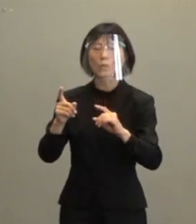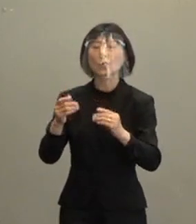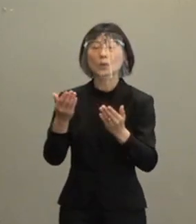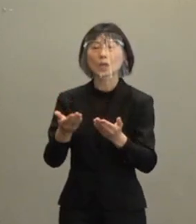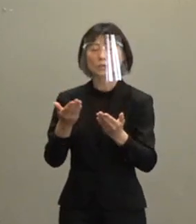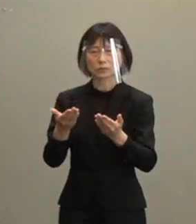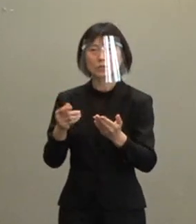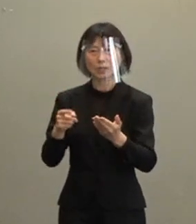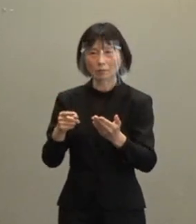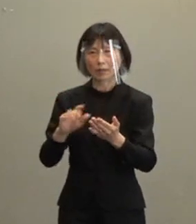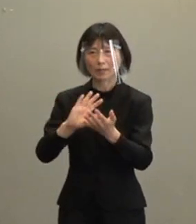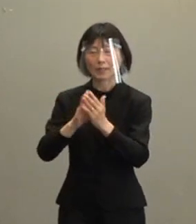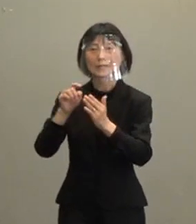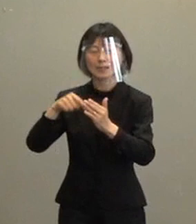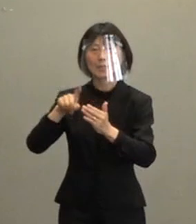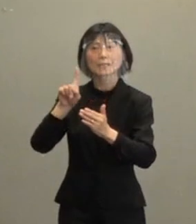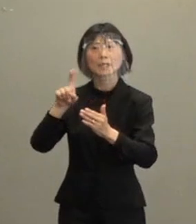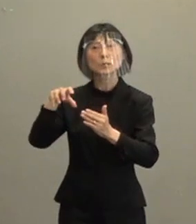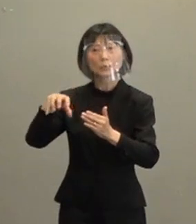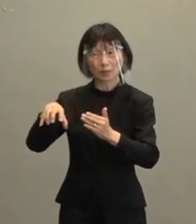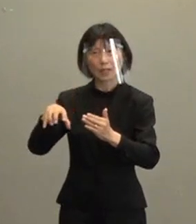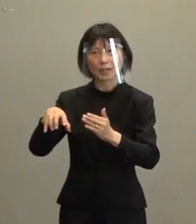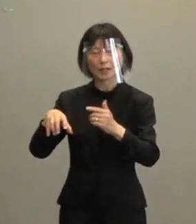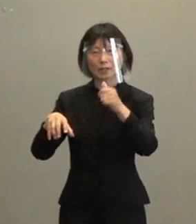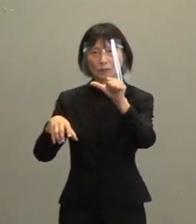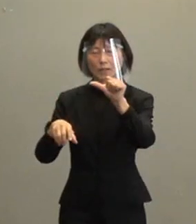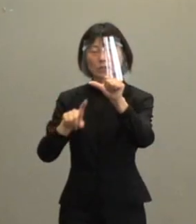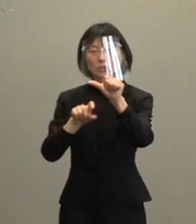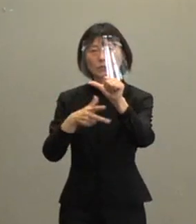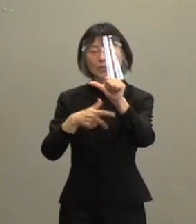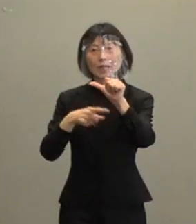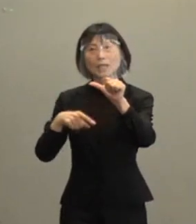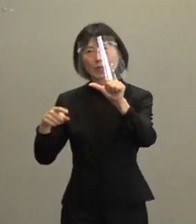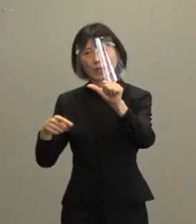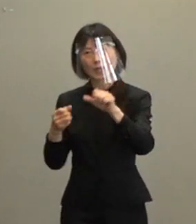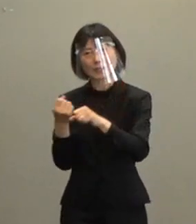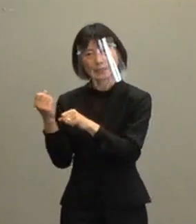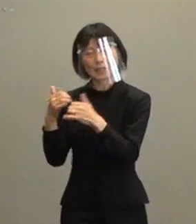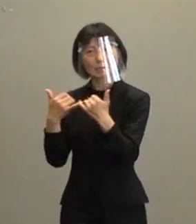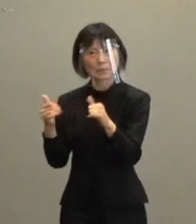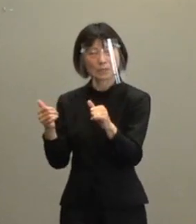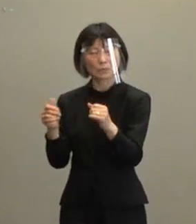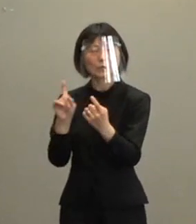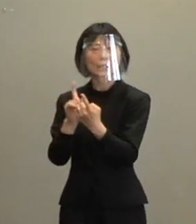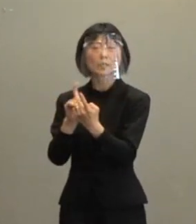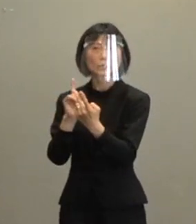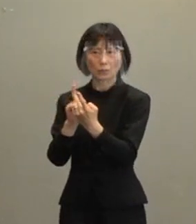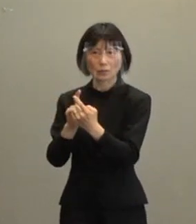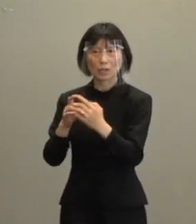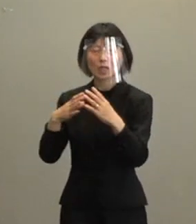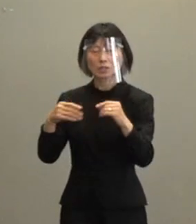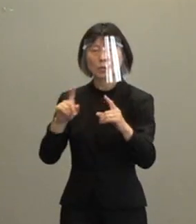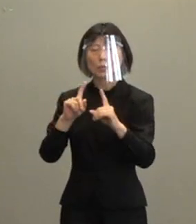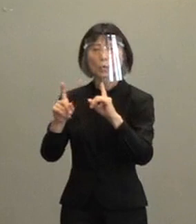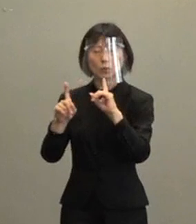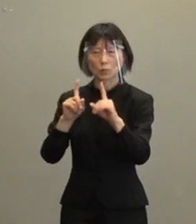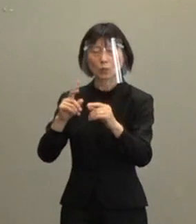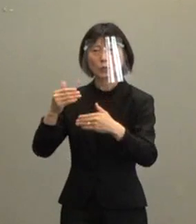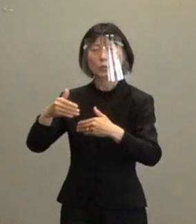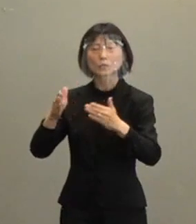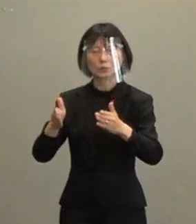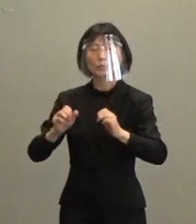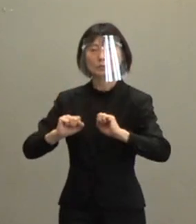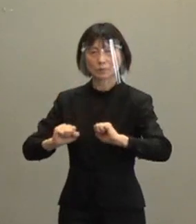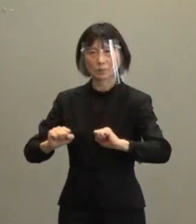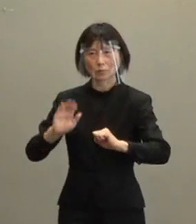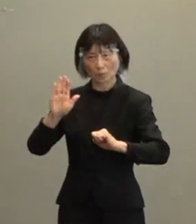、県内1カ所で5月の17日からですね、避難民を対象とした日本語教室を実施をしております。今後